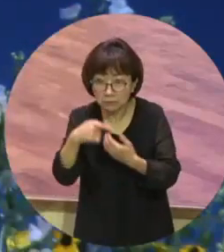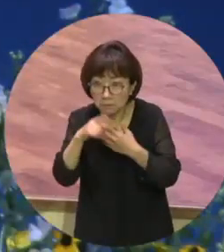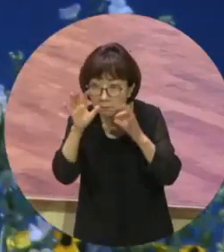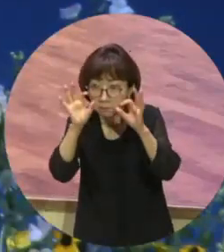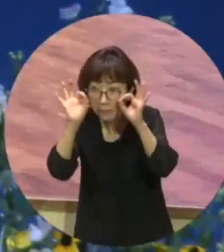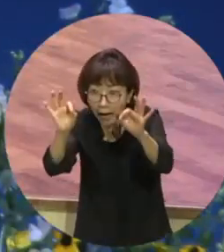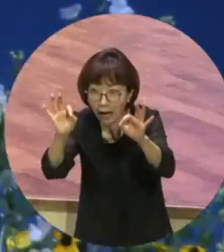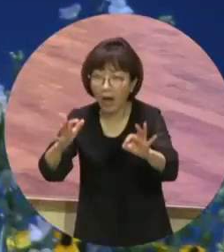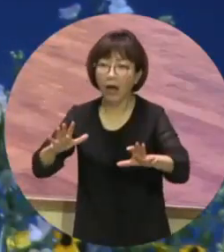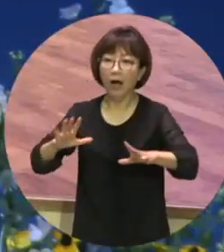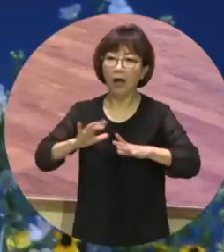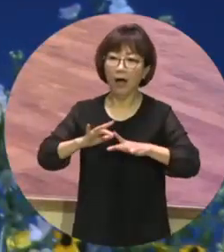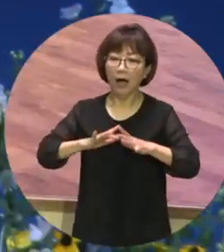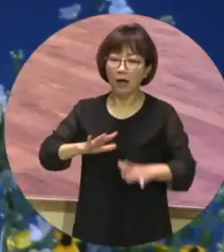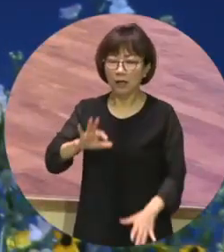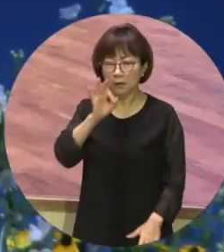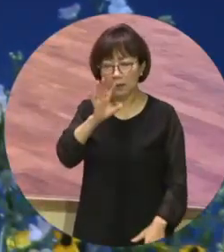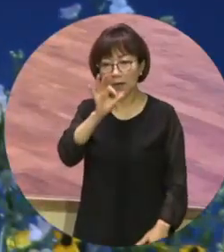거예요.